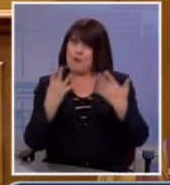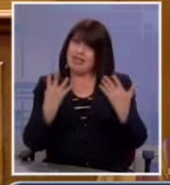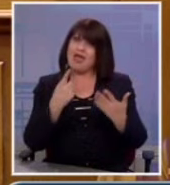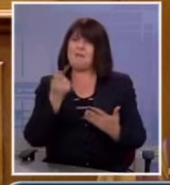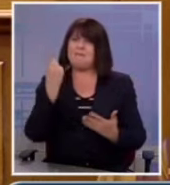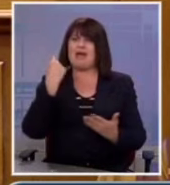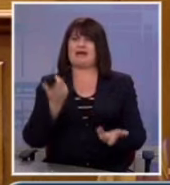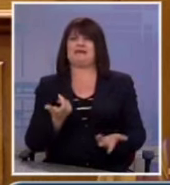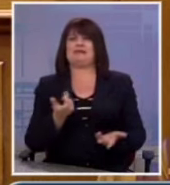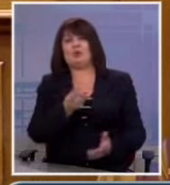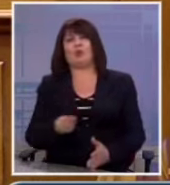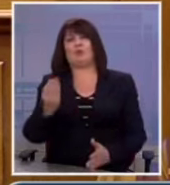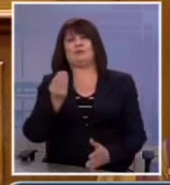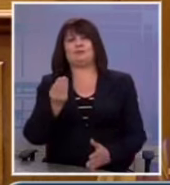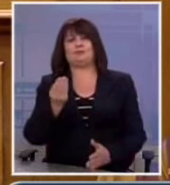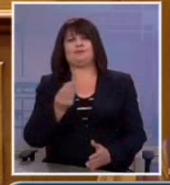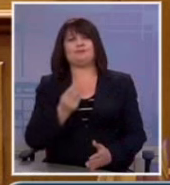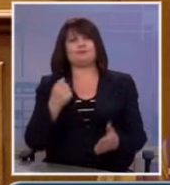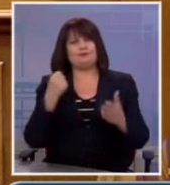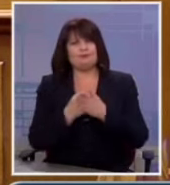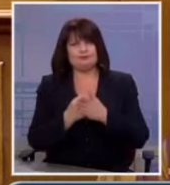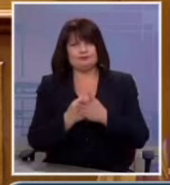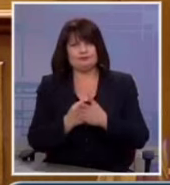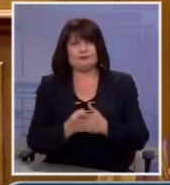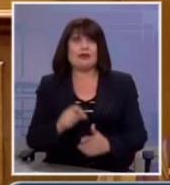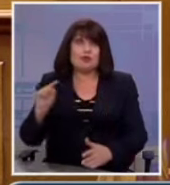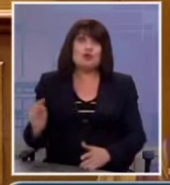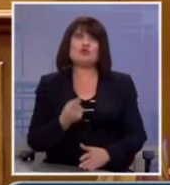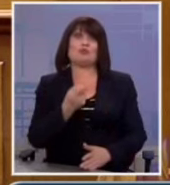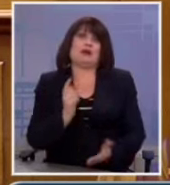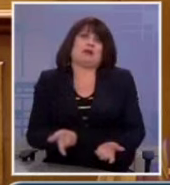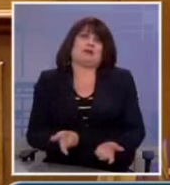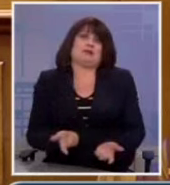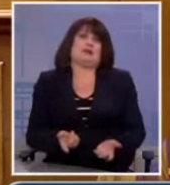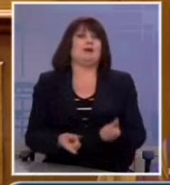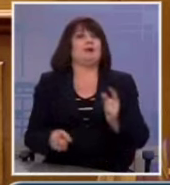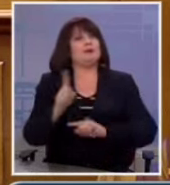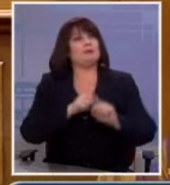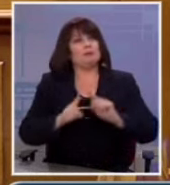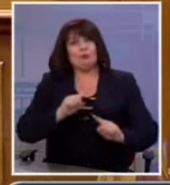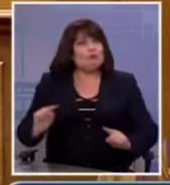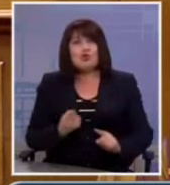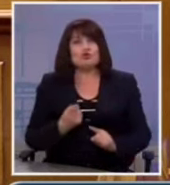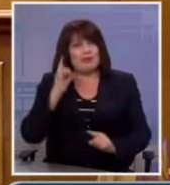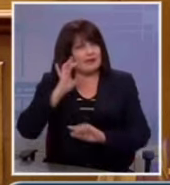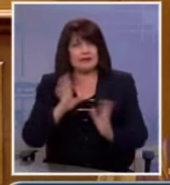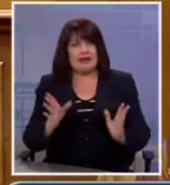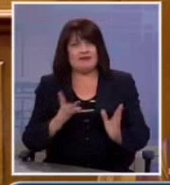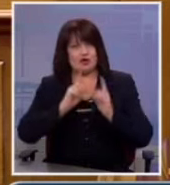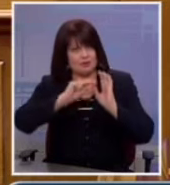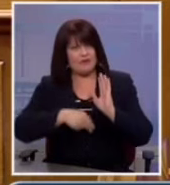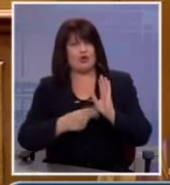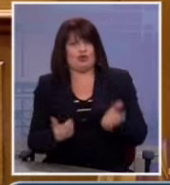ήτανε παραπάνω. Μέχρι πέρσι ήτανε παραπάνω. Τους ενοχλεί όμως. Ποιους ενοχλεί, γιατί δεν καταλαβαίνω. Μνημόνια δεν